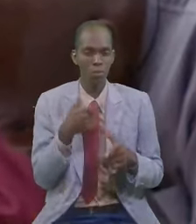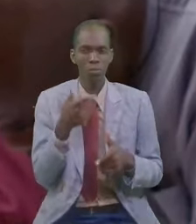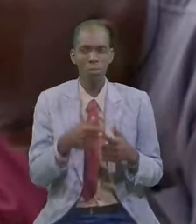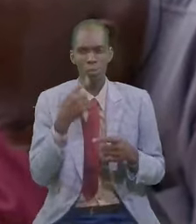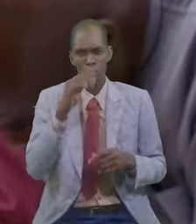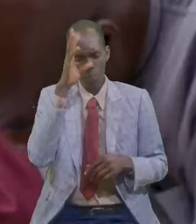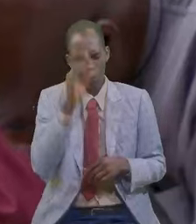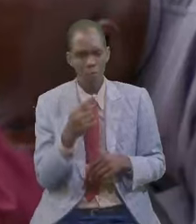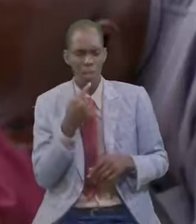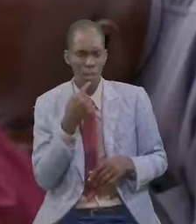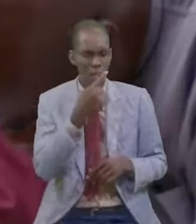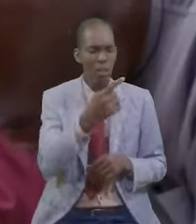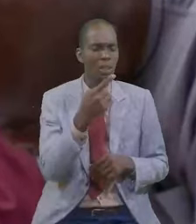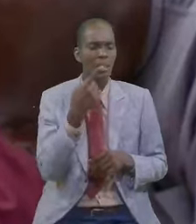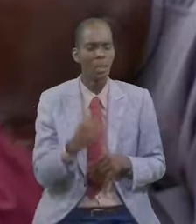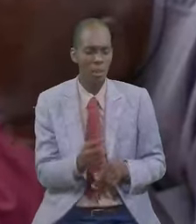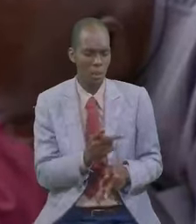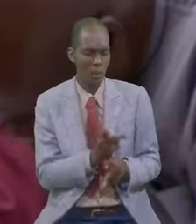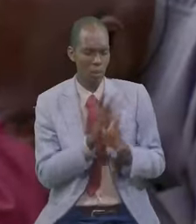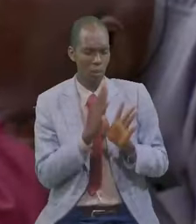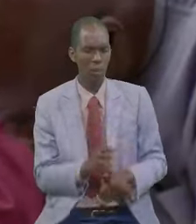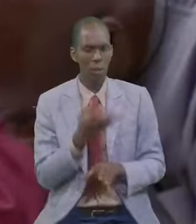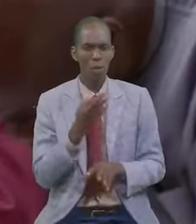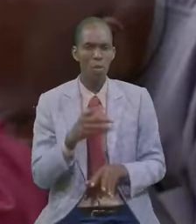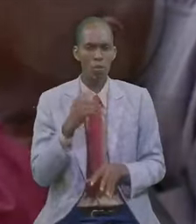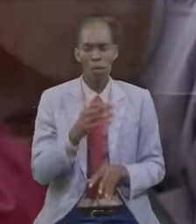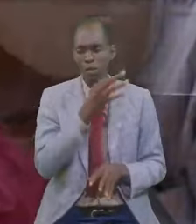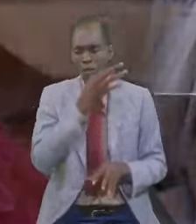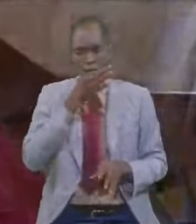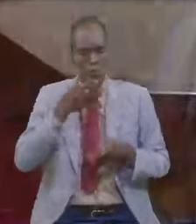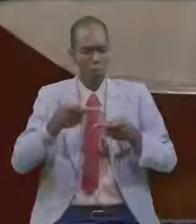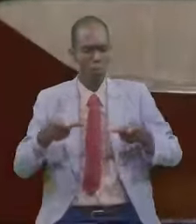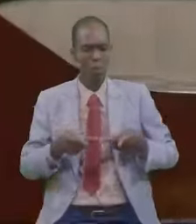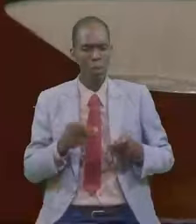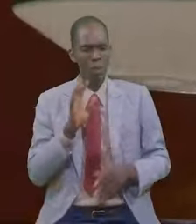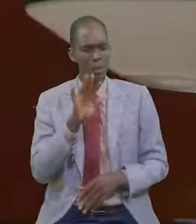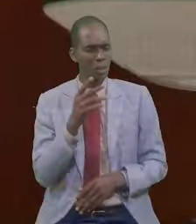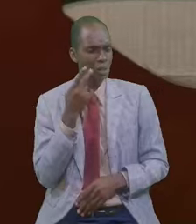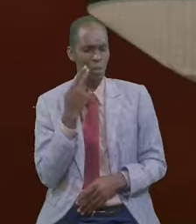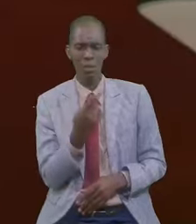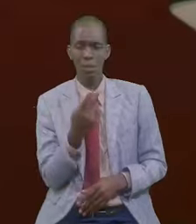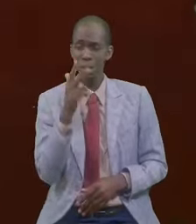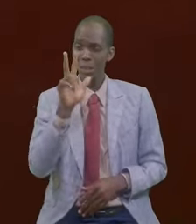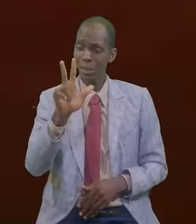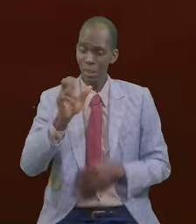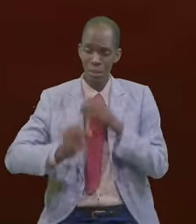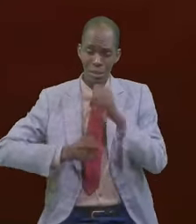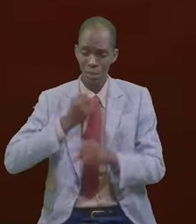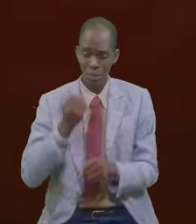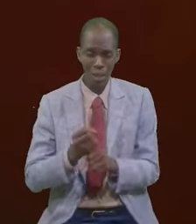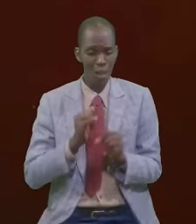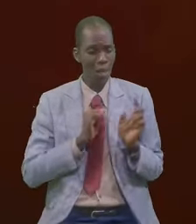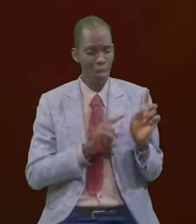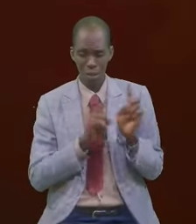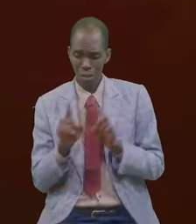dit, alors il dit au vigneron, voilà 3 ans que je viens chercher du fruit